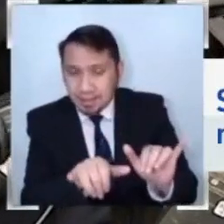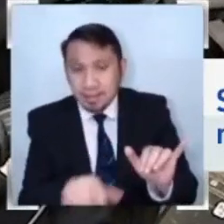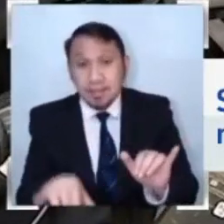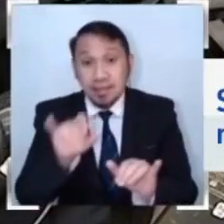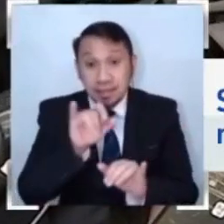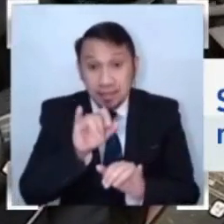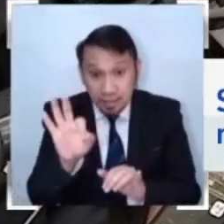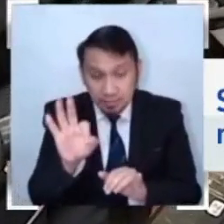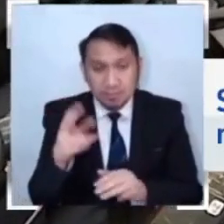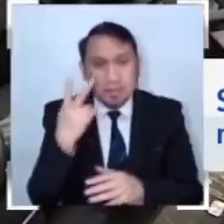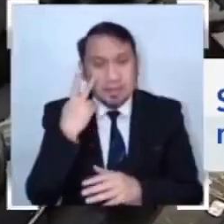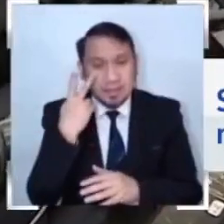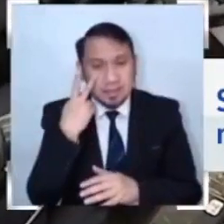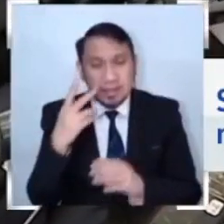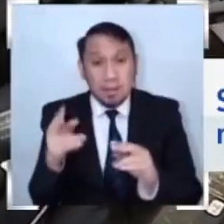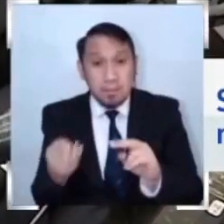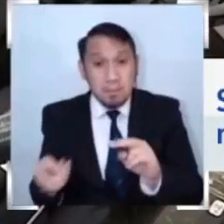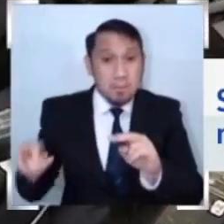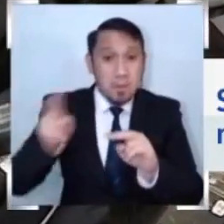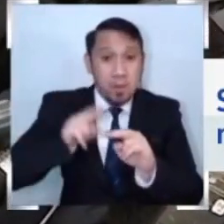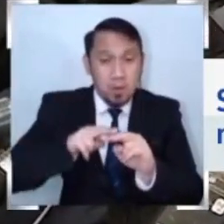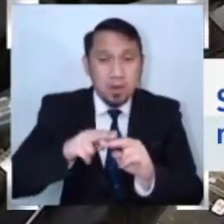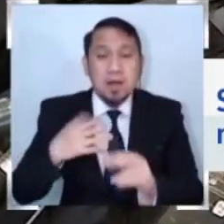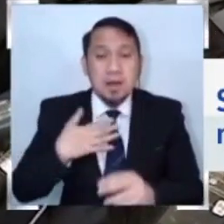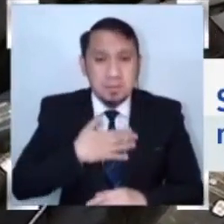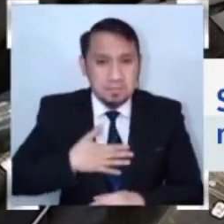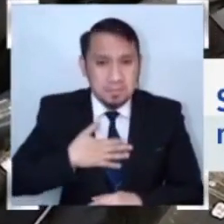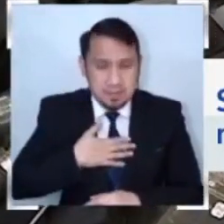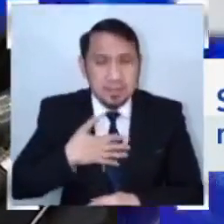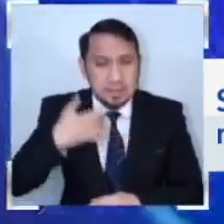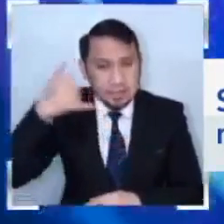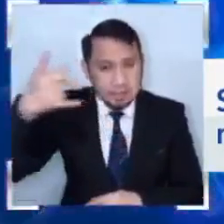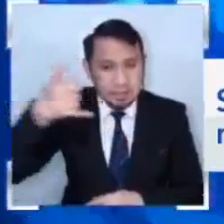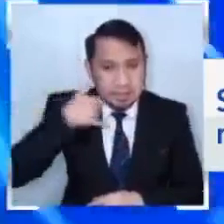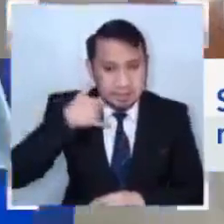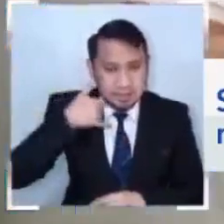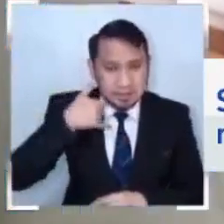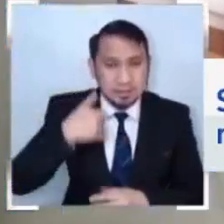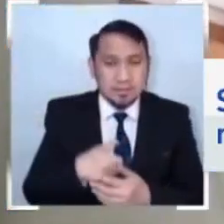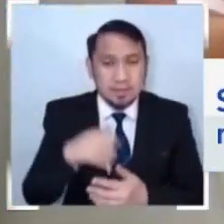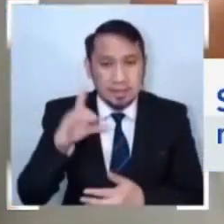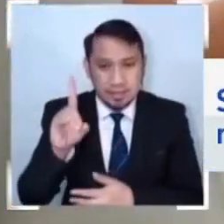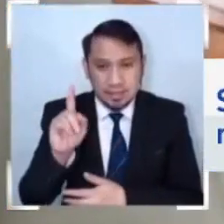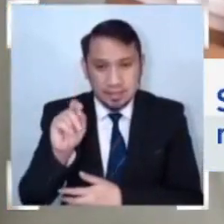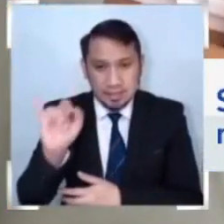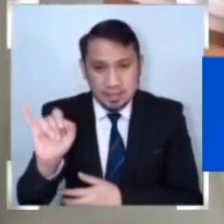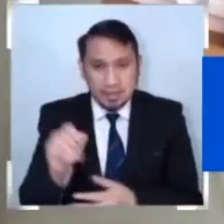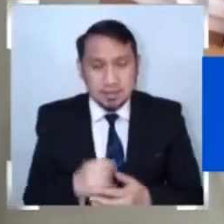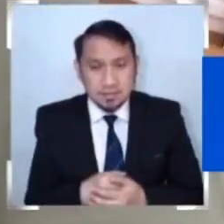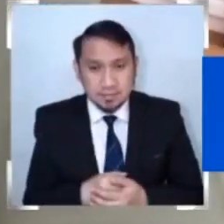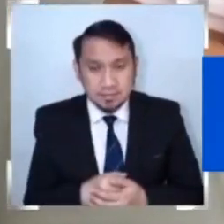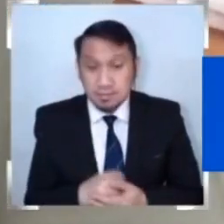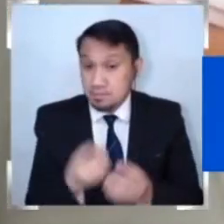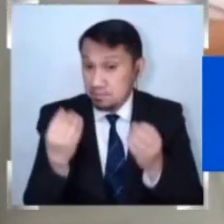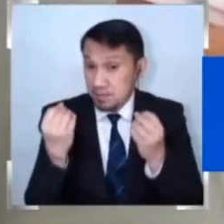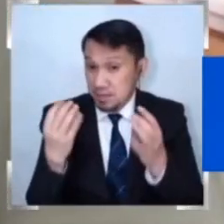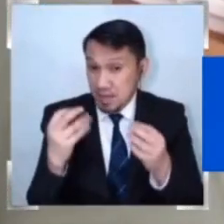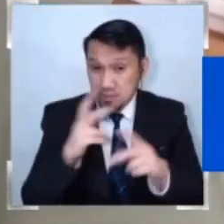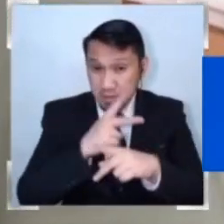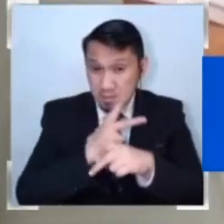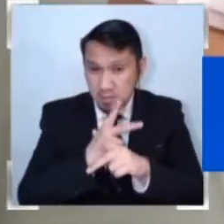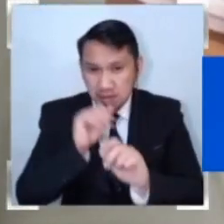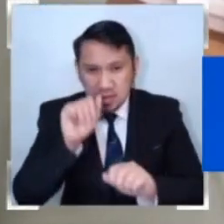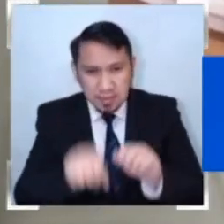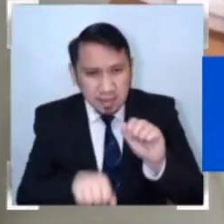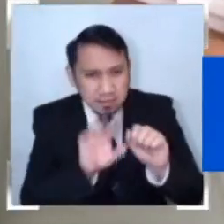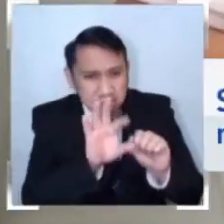makitang gumalaw, pakitawag na rin po sa DTI 1384. Libo-libo mga produkto ang mapagpipilian sa mga groceries